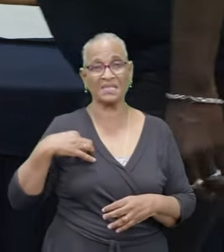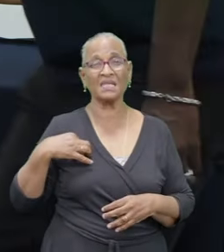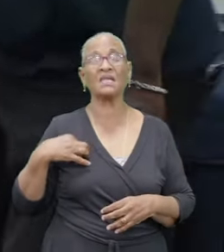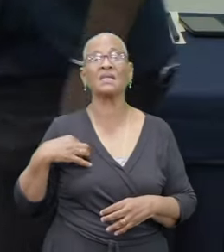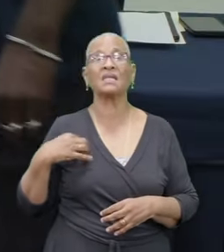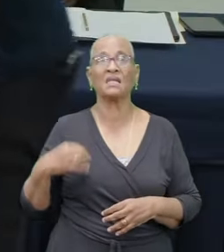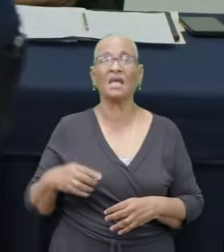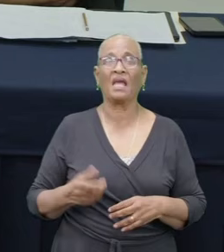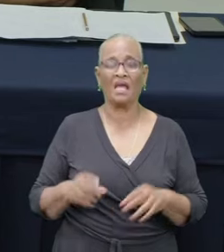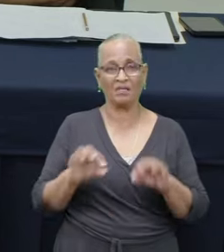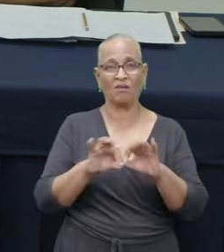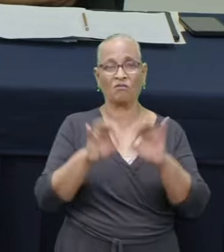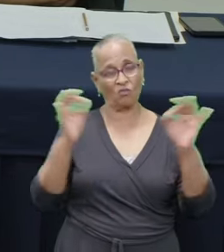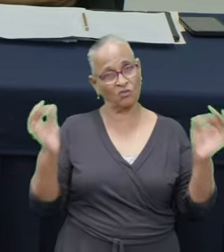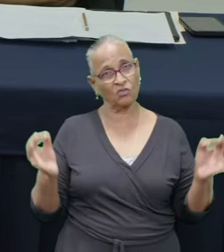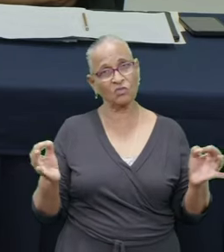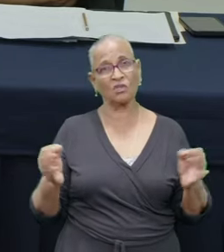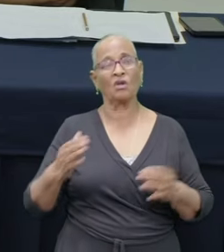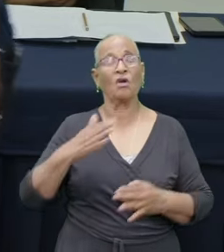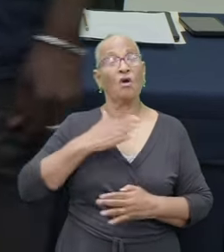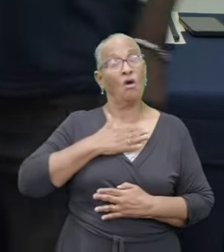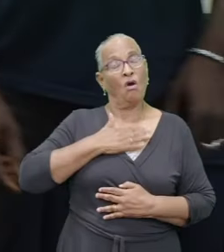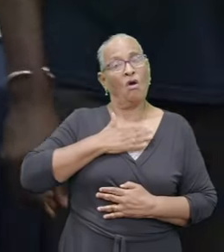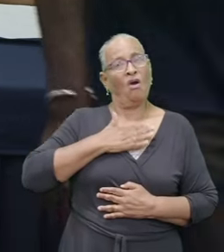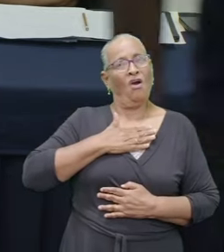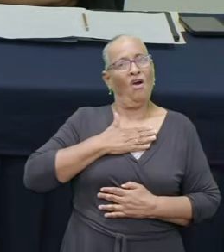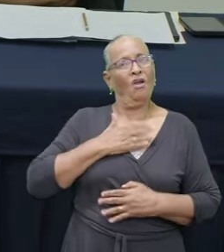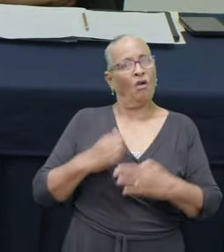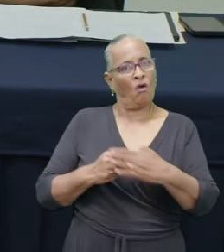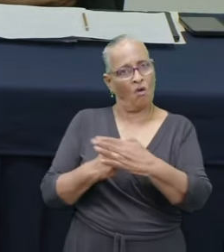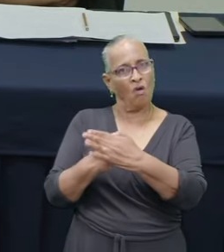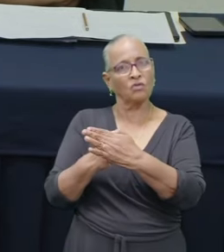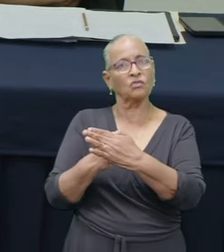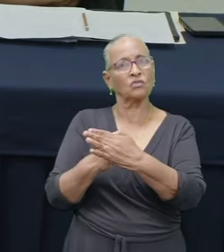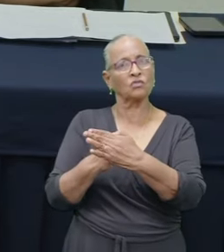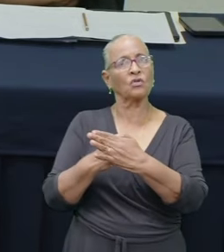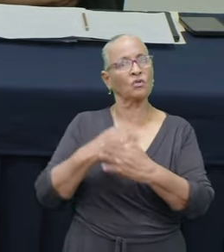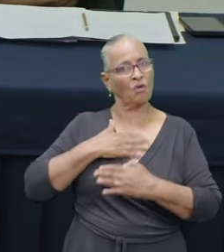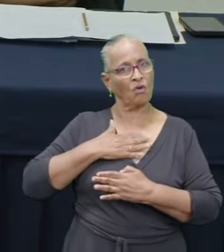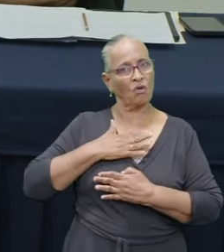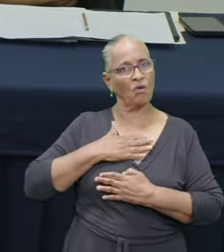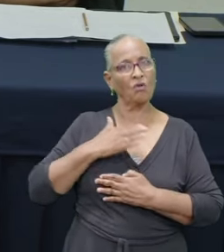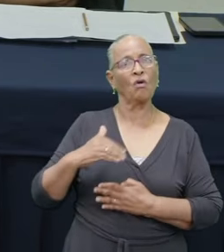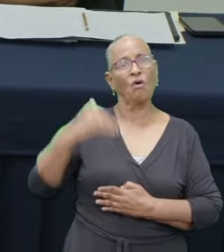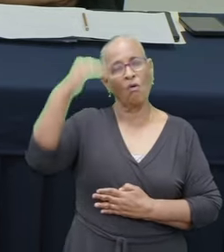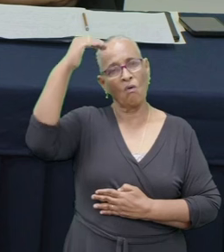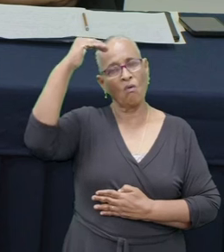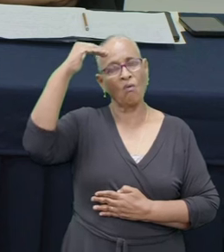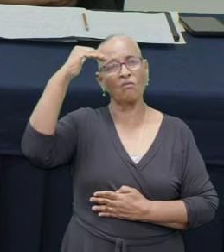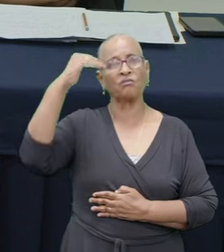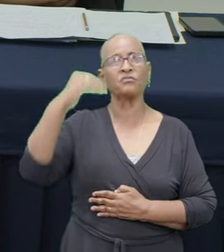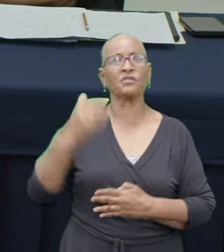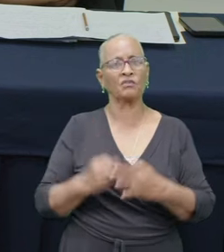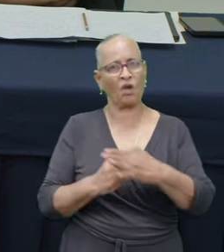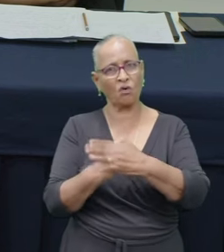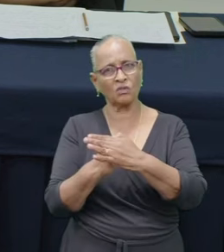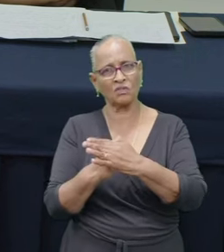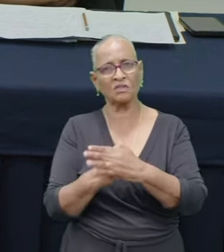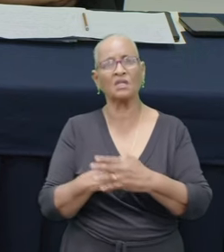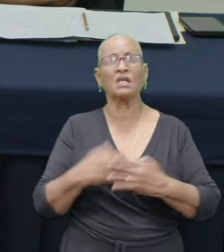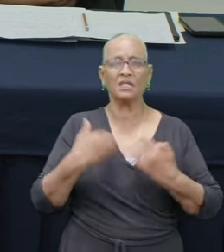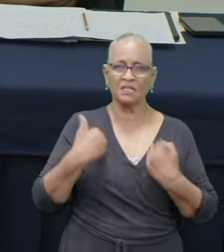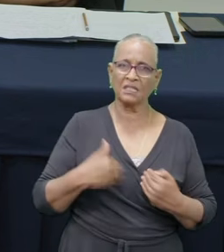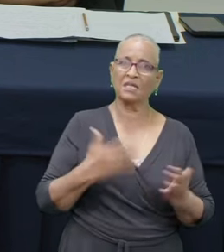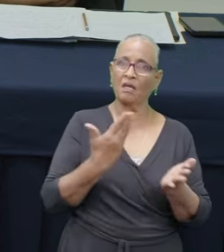doen. Gelukkig heb ik ondersteuning van het hoofd van IVV, mevrouw De Baas, die de gedelegeerde